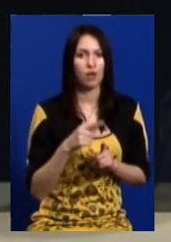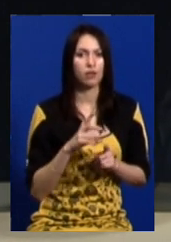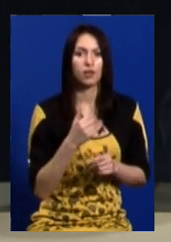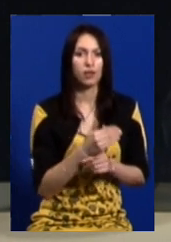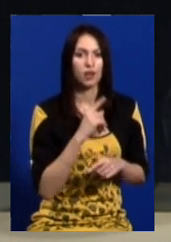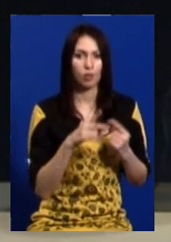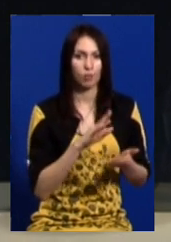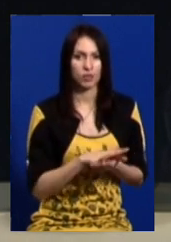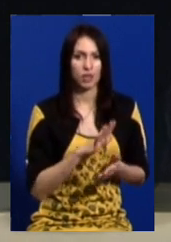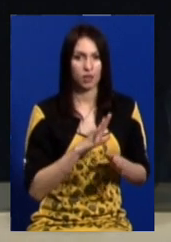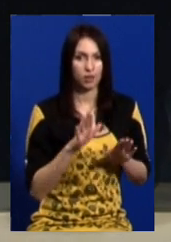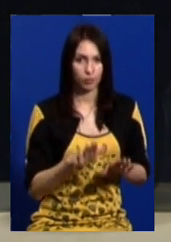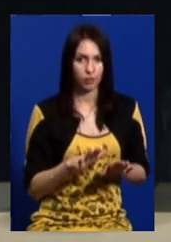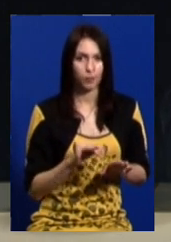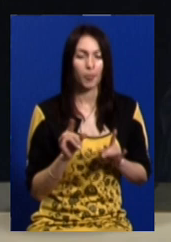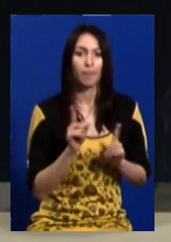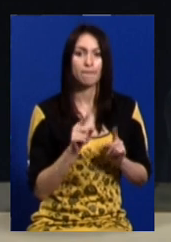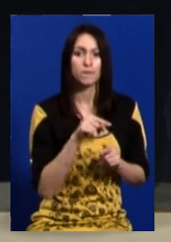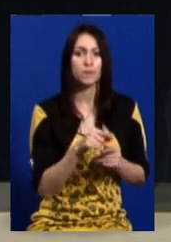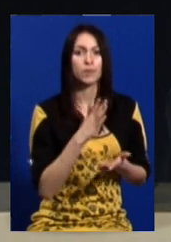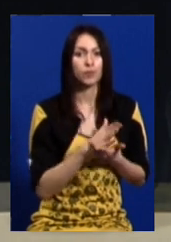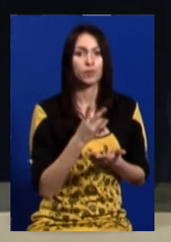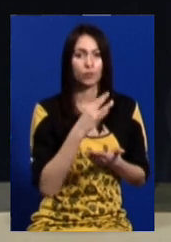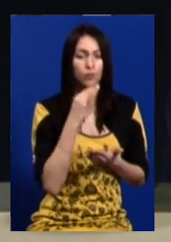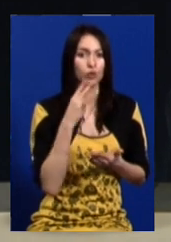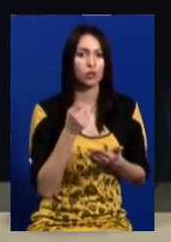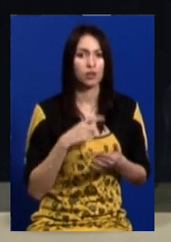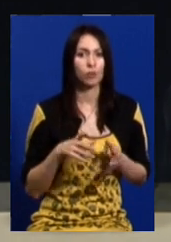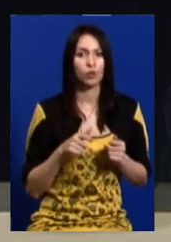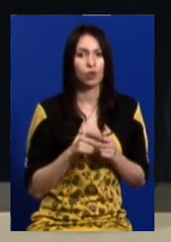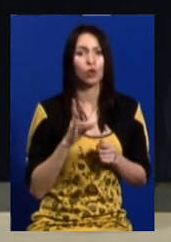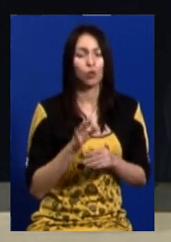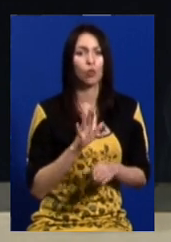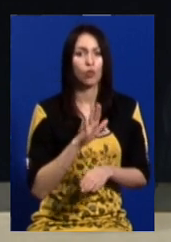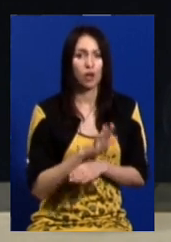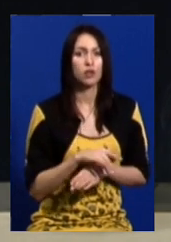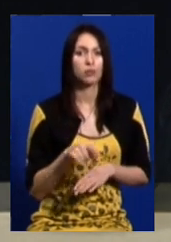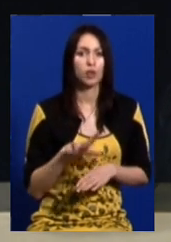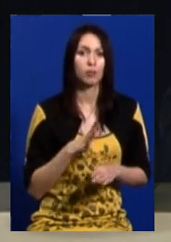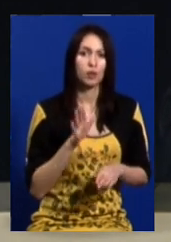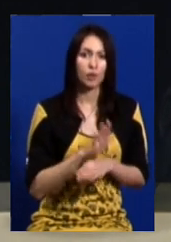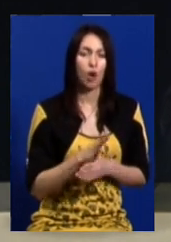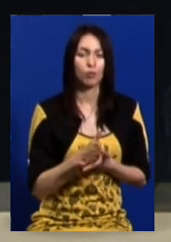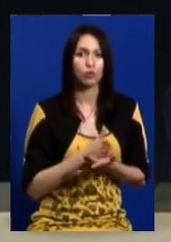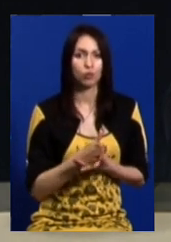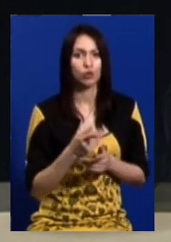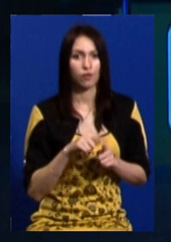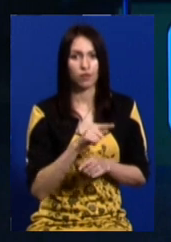постійні правлячі місця, тому що вони мали там інші за собою закріплені, але указом, якби вони були призначені обслуговувати ще ті